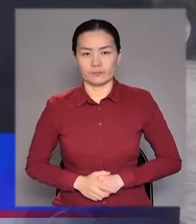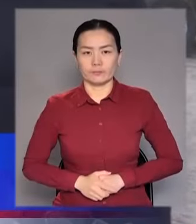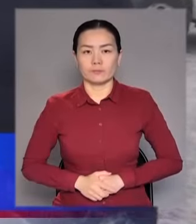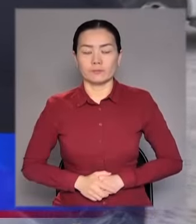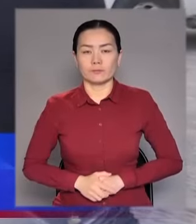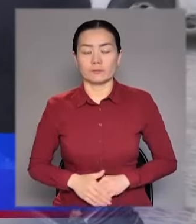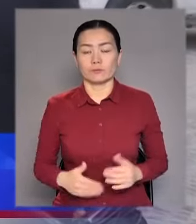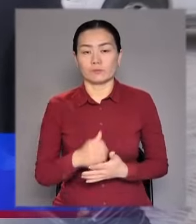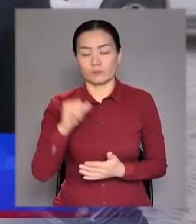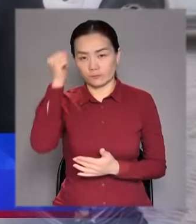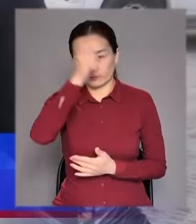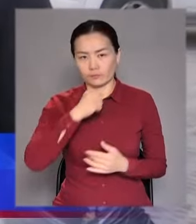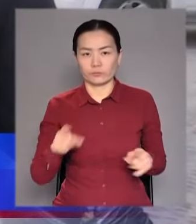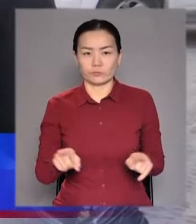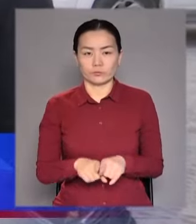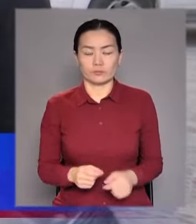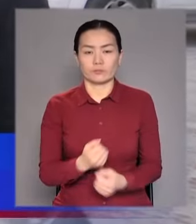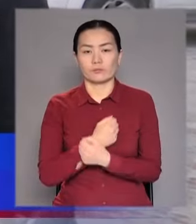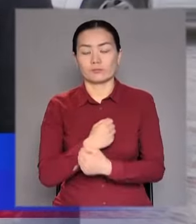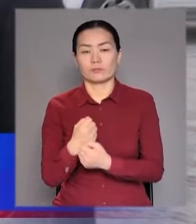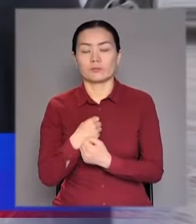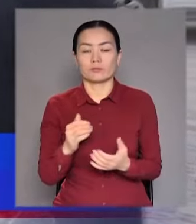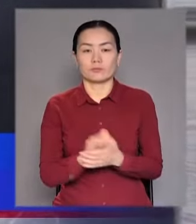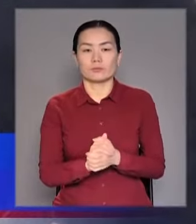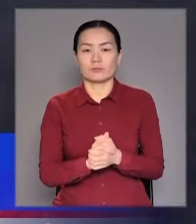мерекесі. Амал мерекесі. Қандай мақсатта енді?